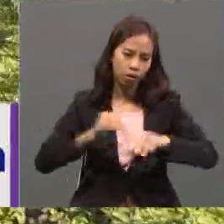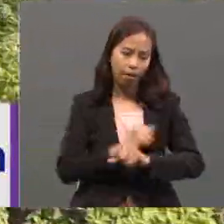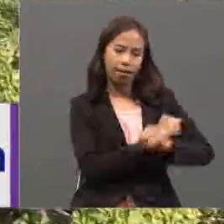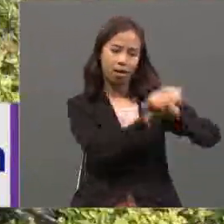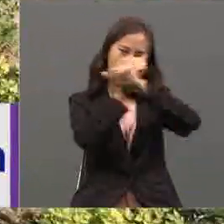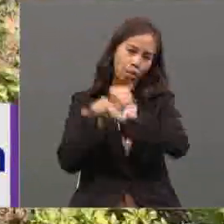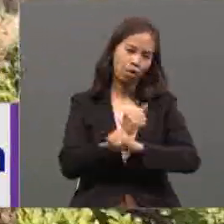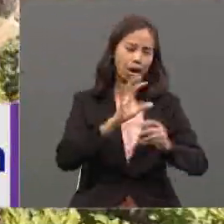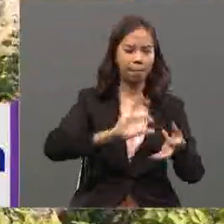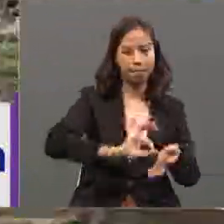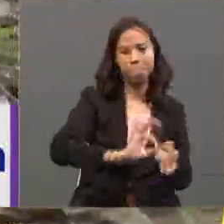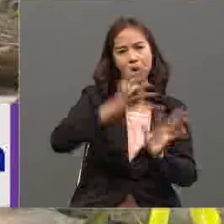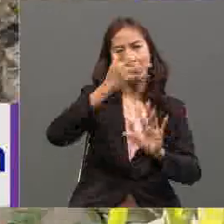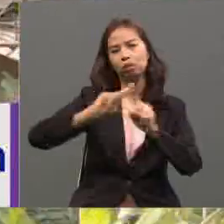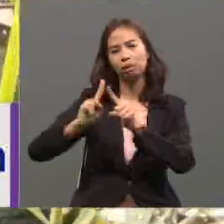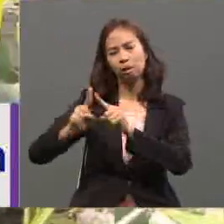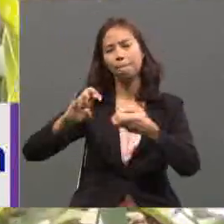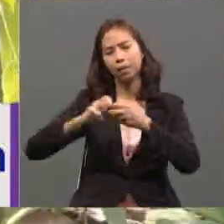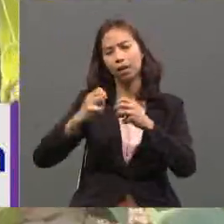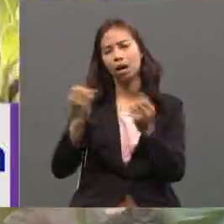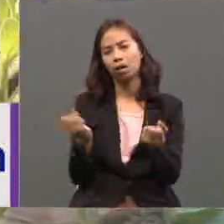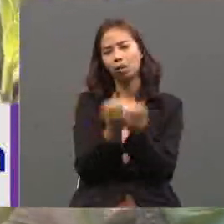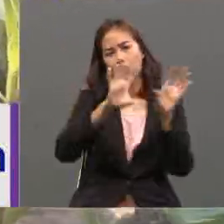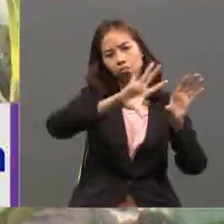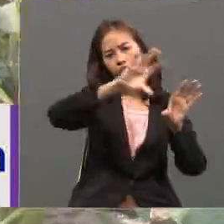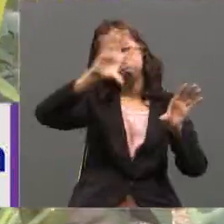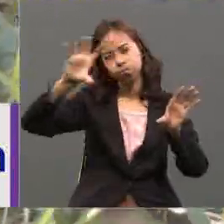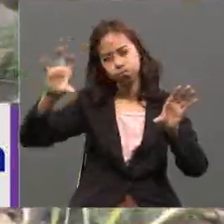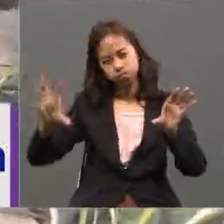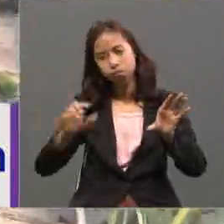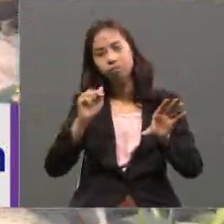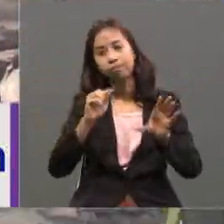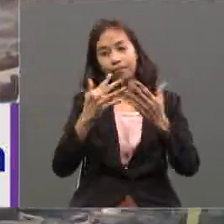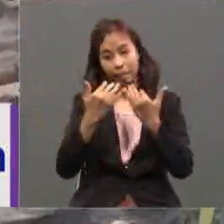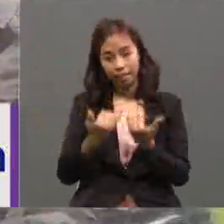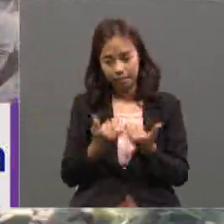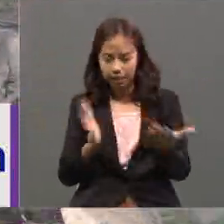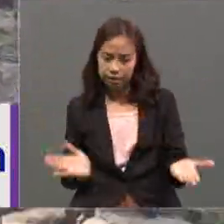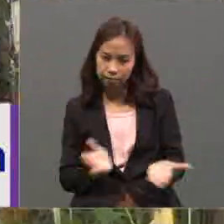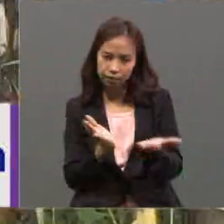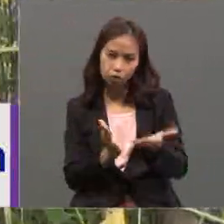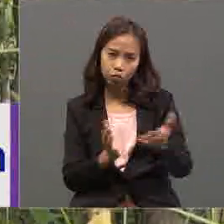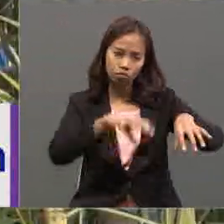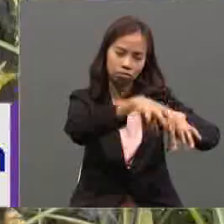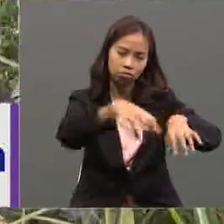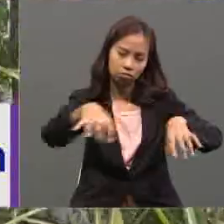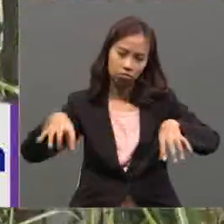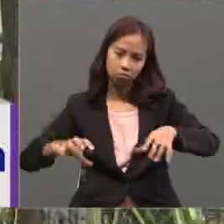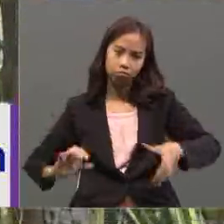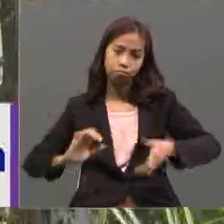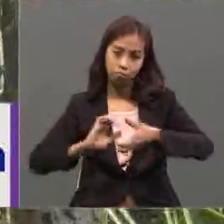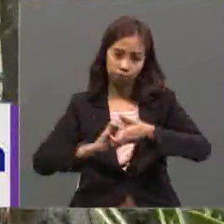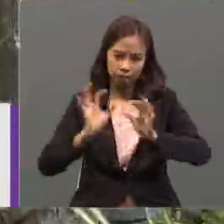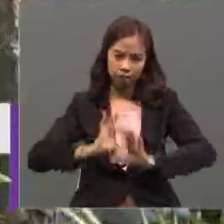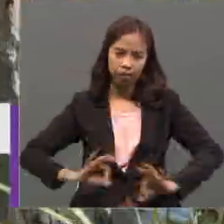ที่ทำให้เกิดปัญหาหมอกควันตลอดจนส่งเสริมให้เกิดการมีส่วนร่วมของทุกภาคส่วนให้ได้ตระหนักถึงความสำคัญ